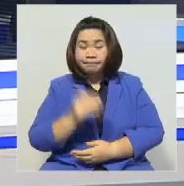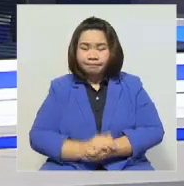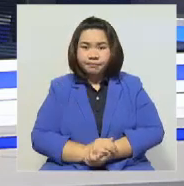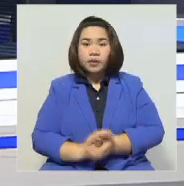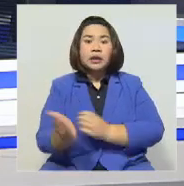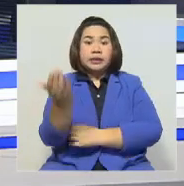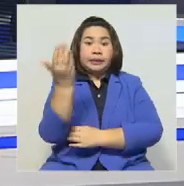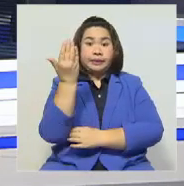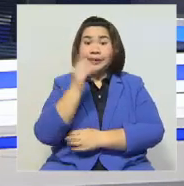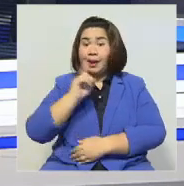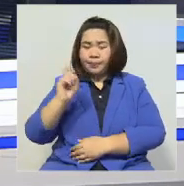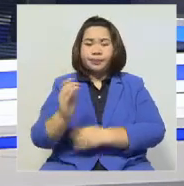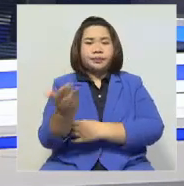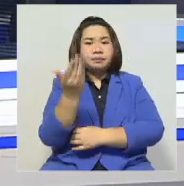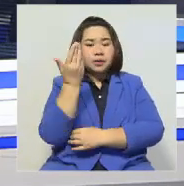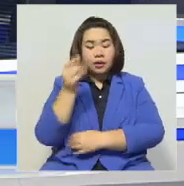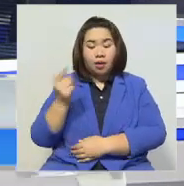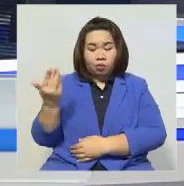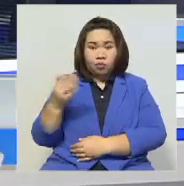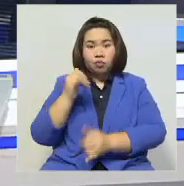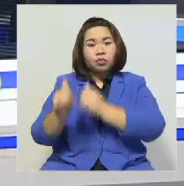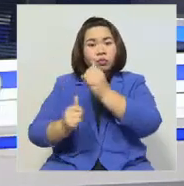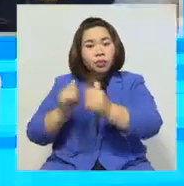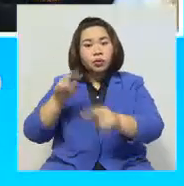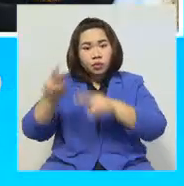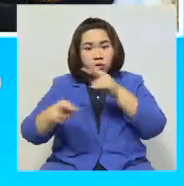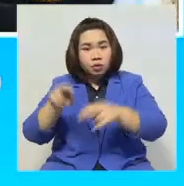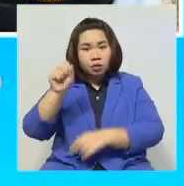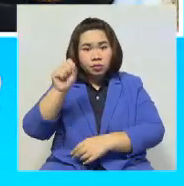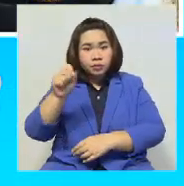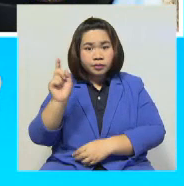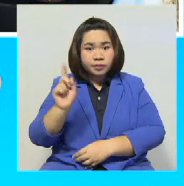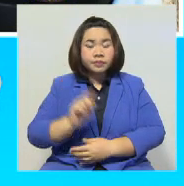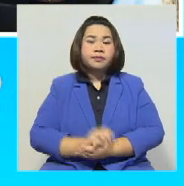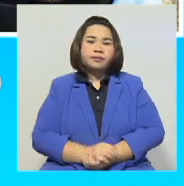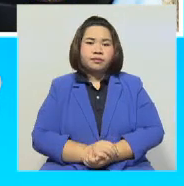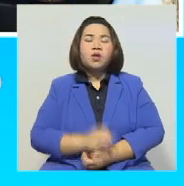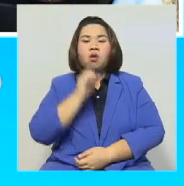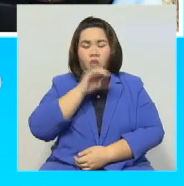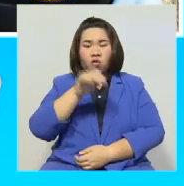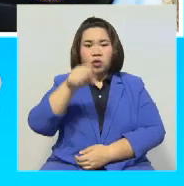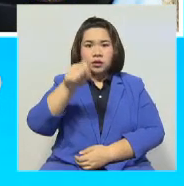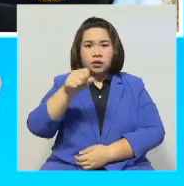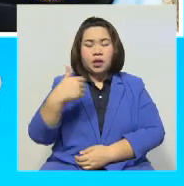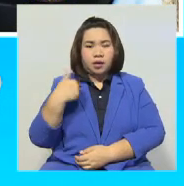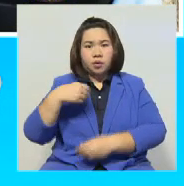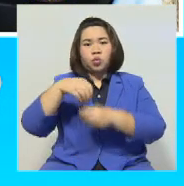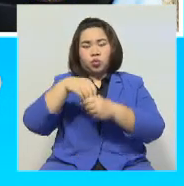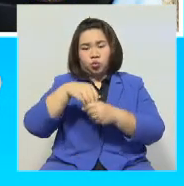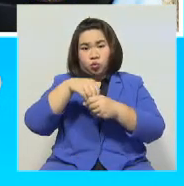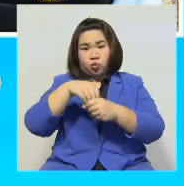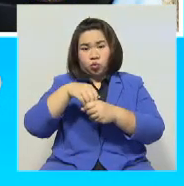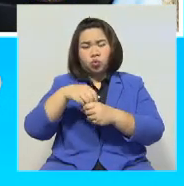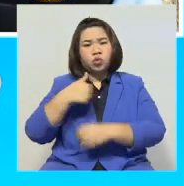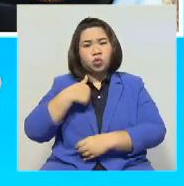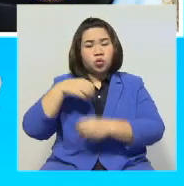ค่ะเมื่อเช้านี้ทราบว่าเดินทางลงพื้นที่ไปตรวจสถานการณ์มาด้วยใช่ไหมคะ ใช่ครับใช่ครับตอนนี้ก็ยังอยู่ในพื้นที่ของที่อำเภอบ้านแหลม